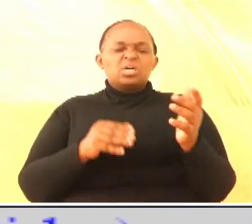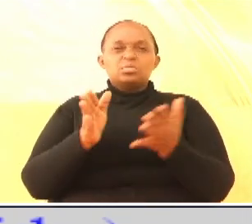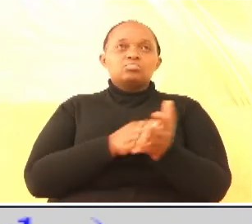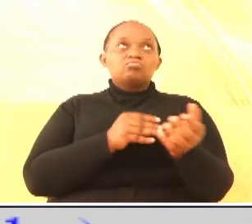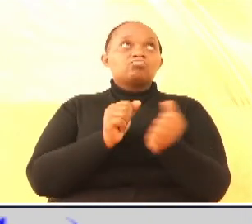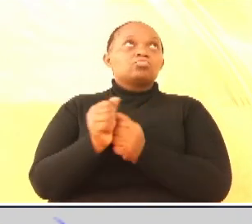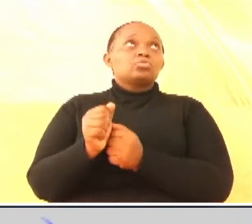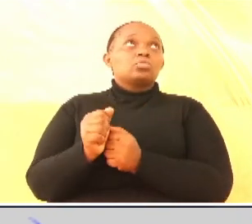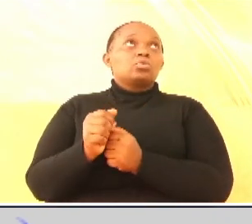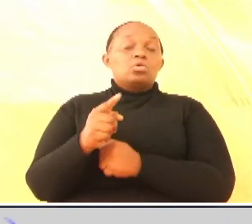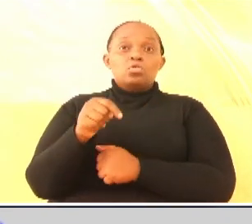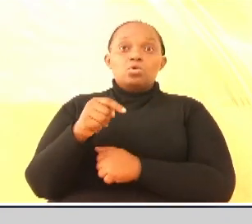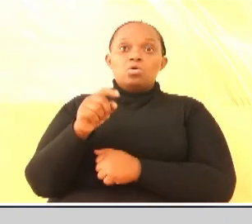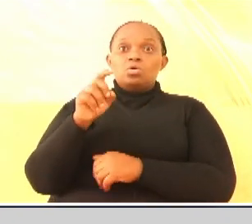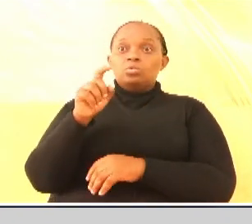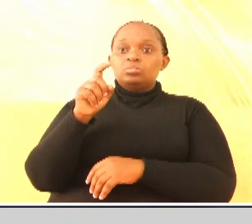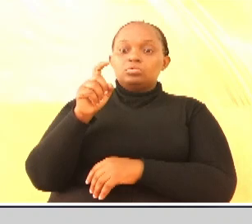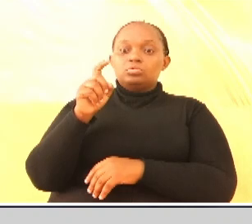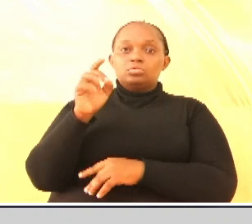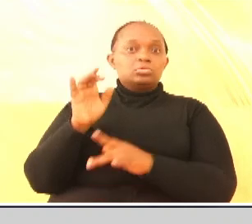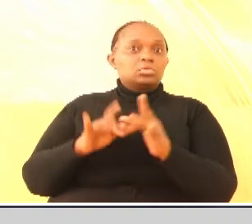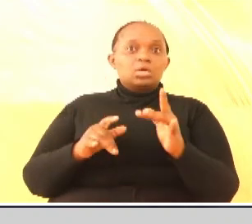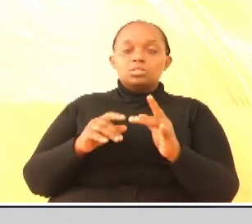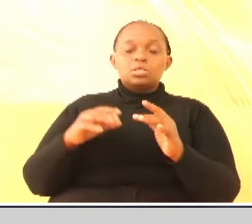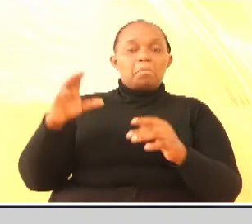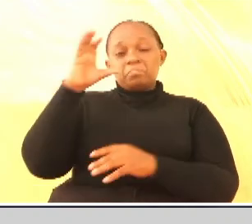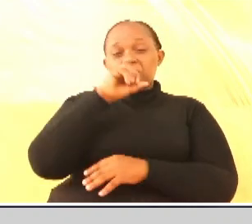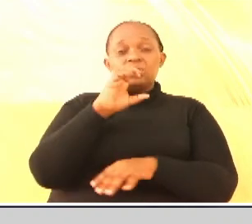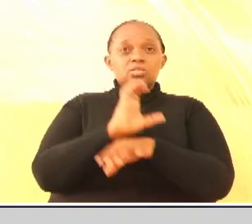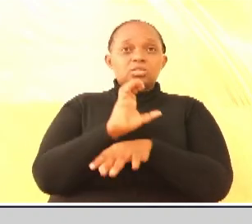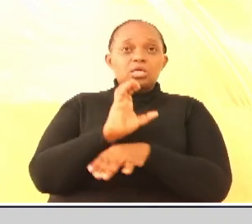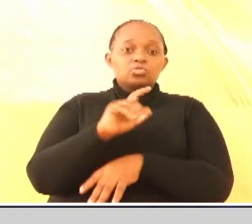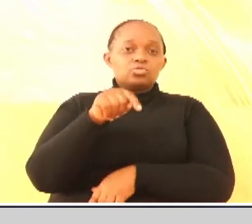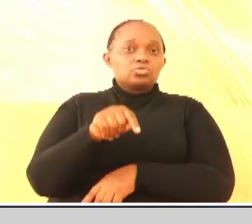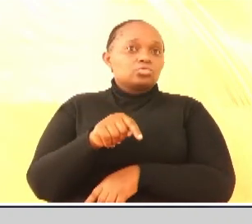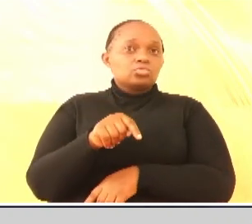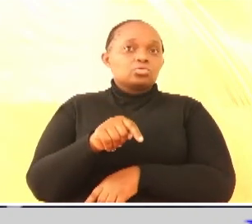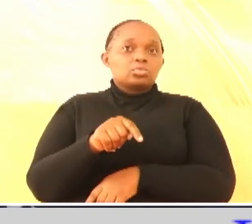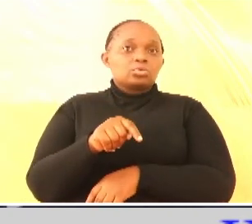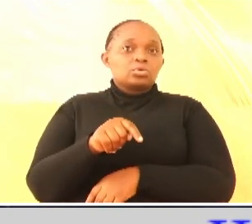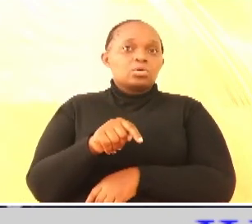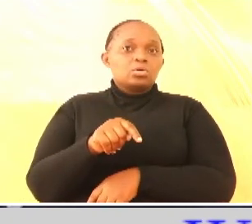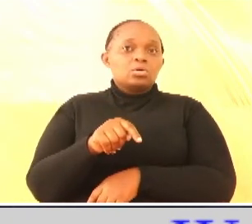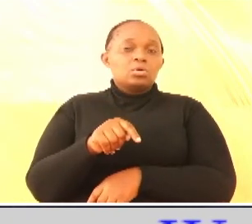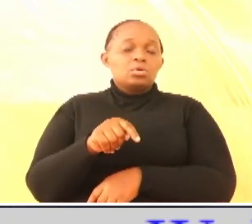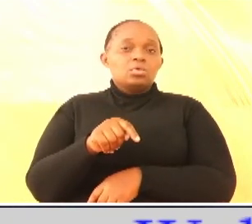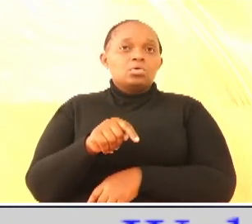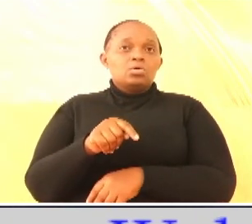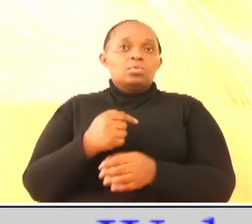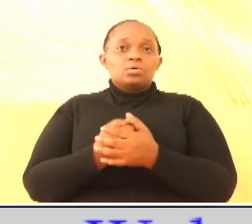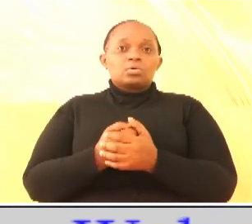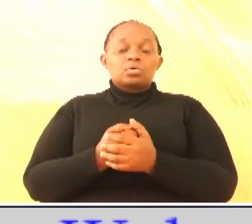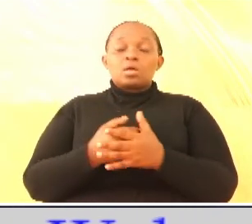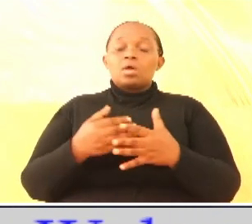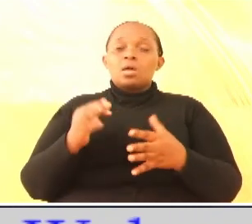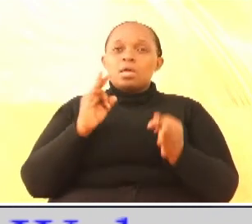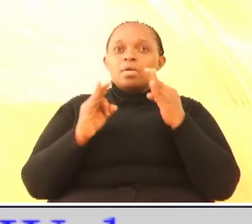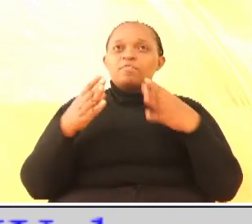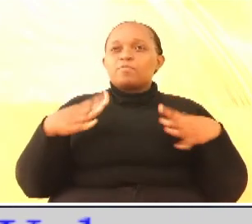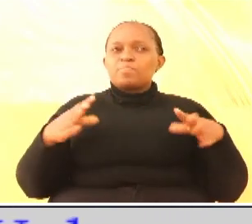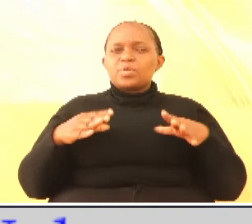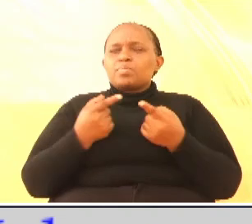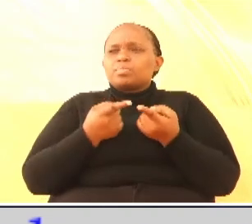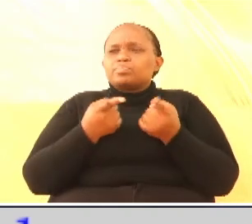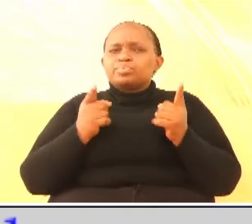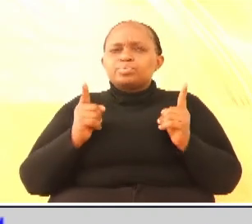maduka unaona msalaba. Kuna msalaba uko hapa juu. Eh? Unajua hii ni nini? Ni nyumba ya kuabudiwa. Na wale wako hapa, how